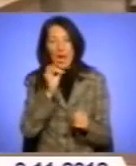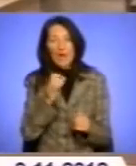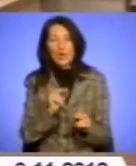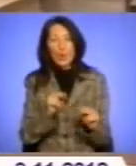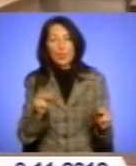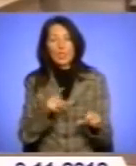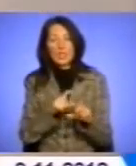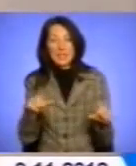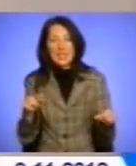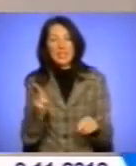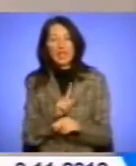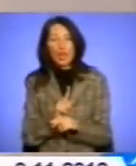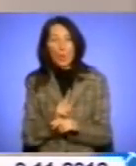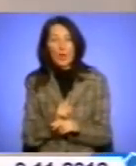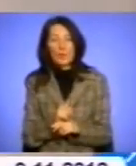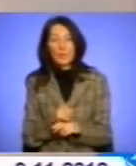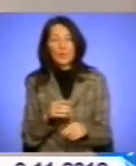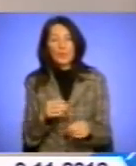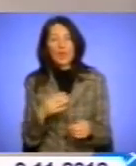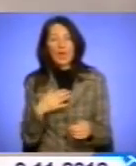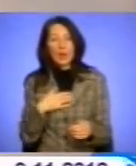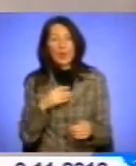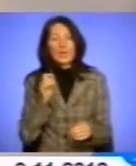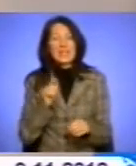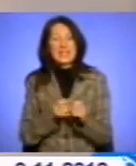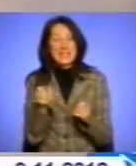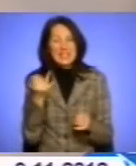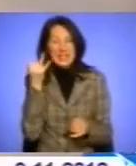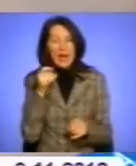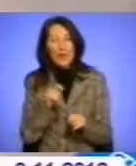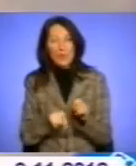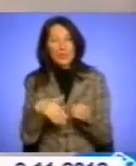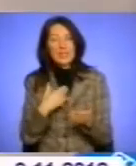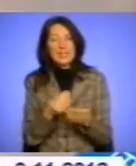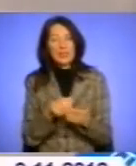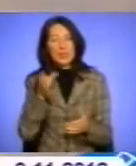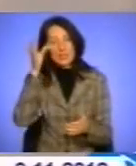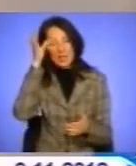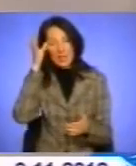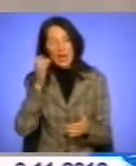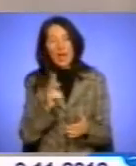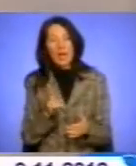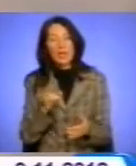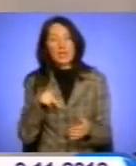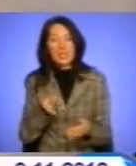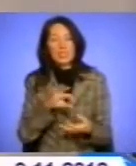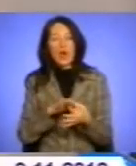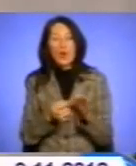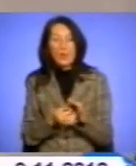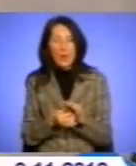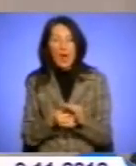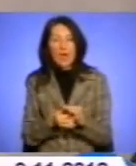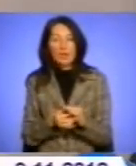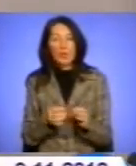шкіл Тернополя. Ну, мені було цікаво перевірити свої знання, адже коли ти йдеш на якусь олімпіаду, наприклад,